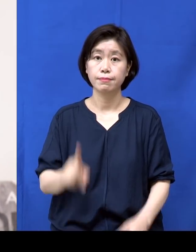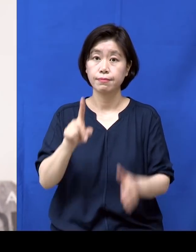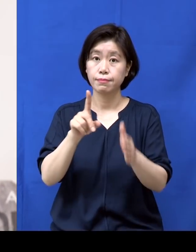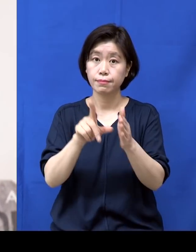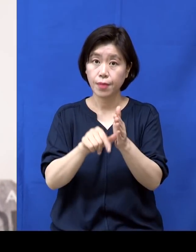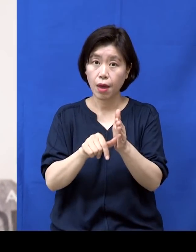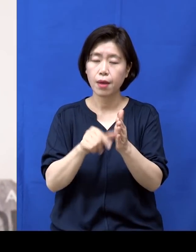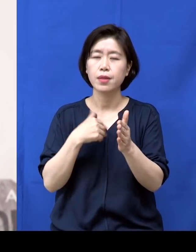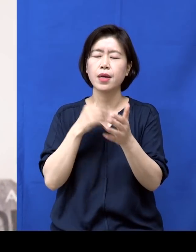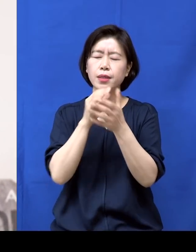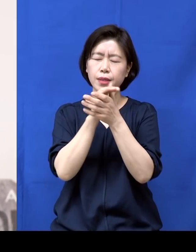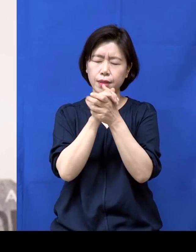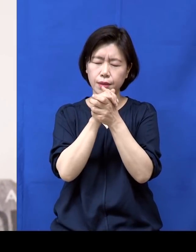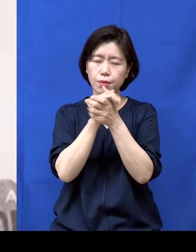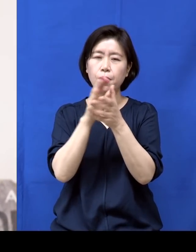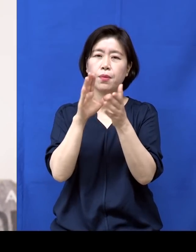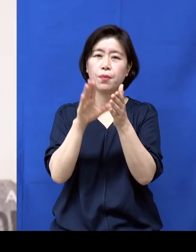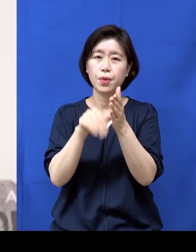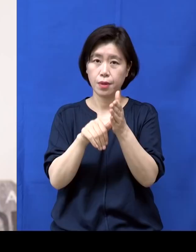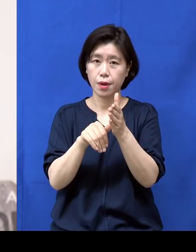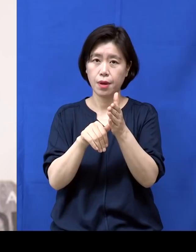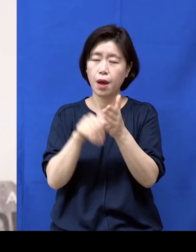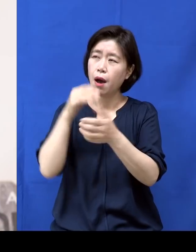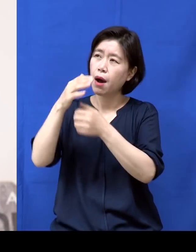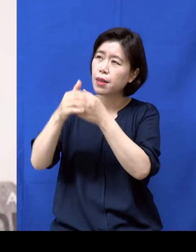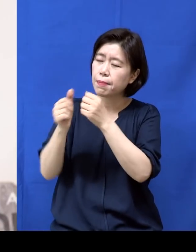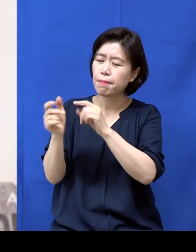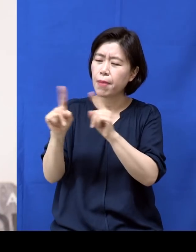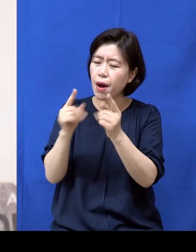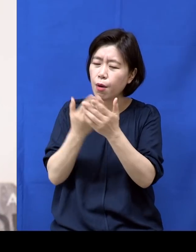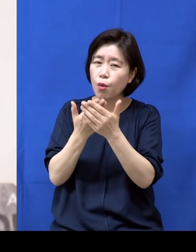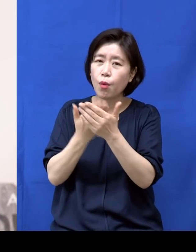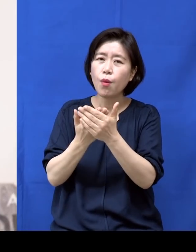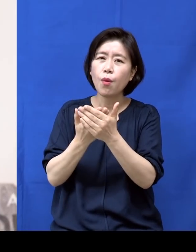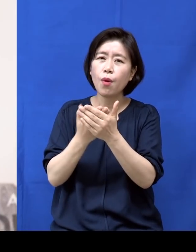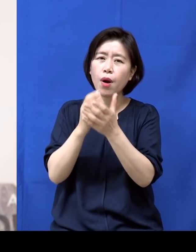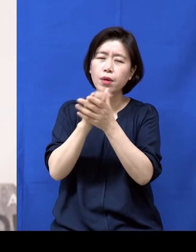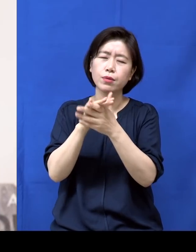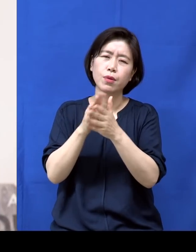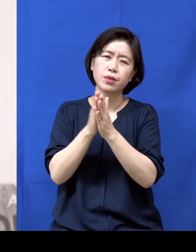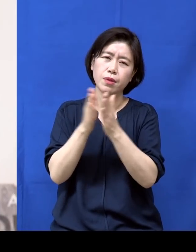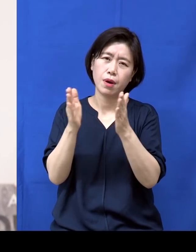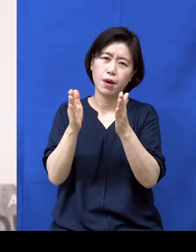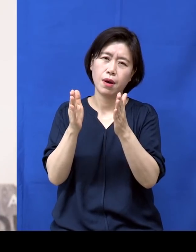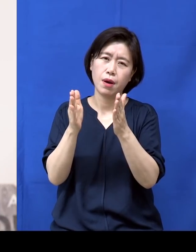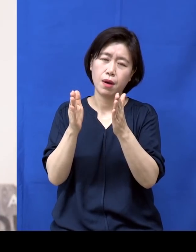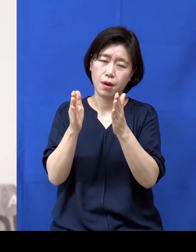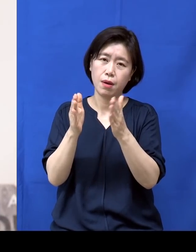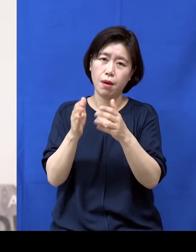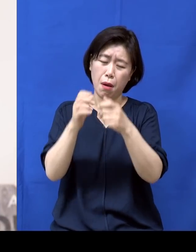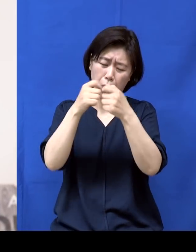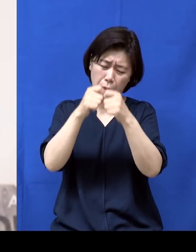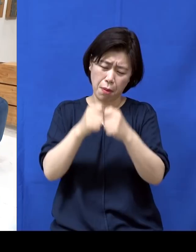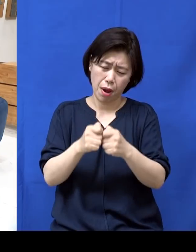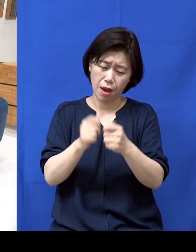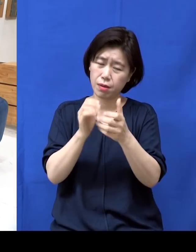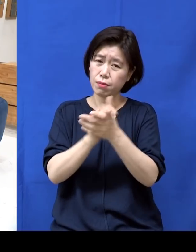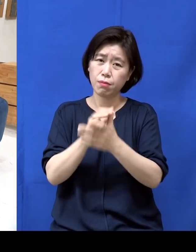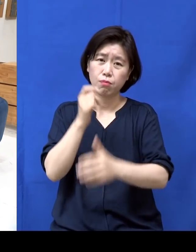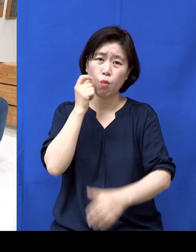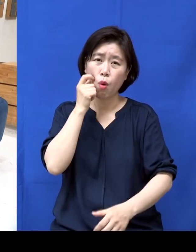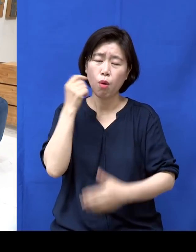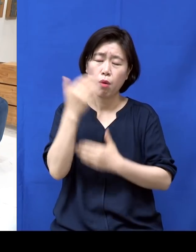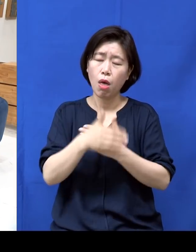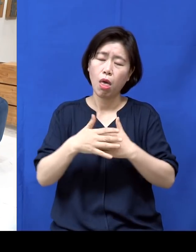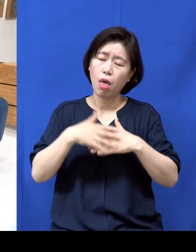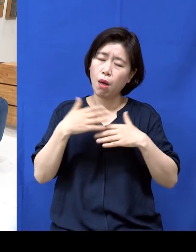기도하기를 살려달라는 기도를 하나님한테 하기 시작한 거예요. 예. 근데 그 기도가 아주 구체적이지도 못했어요. 당시에 너무